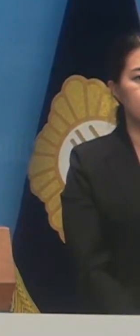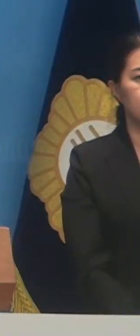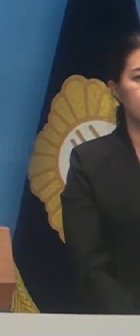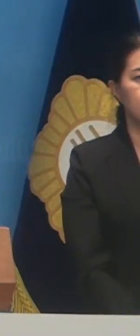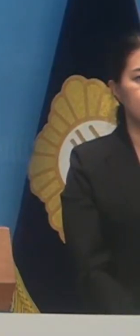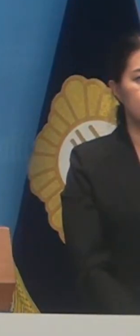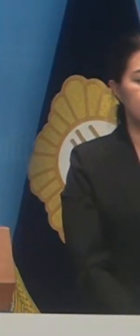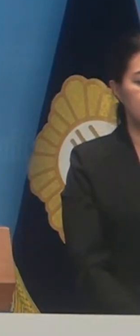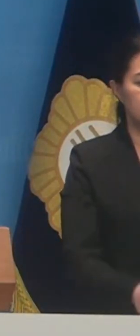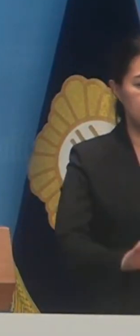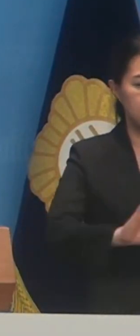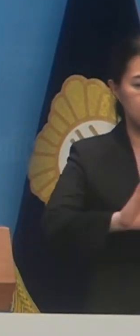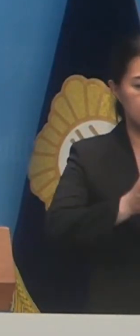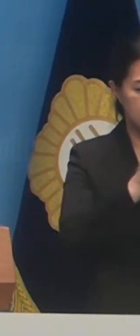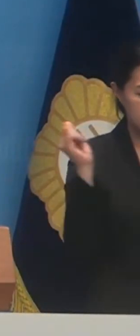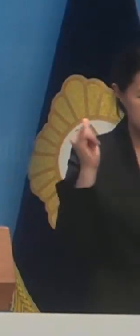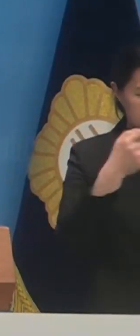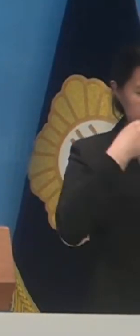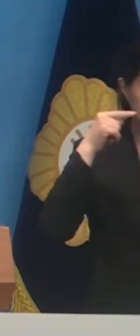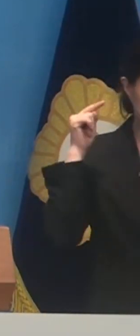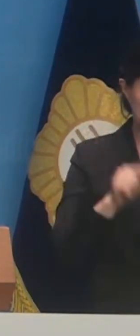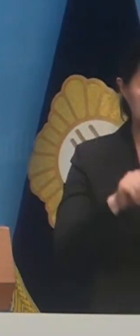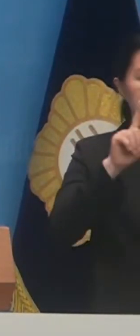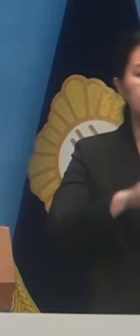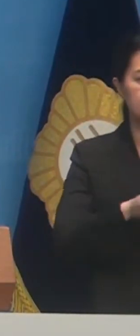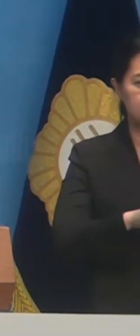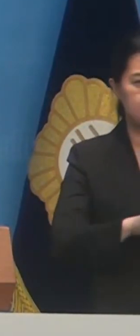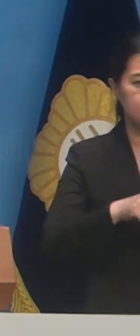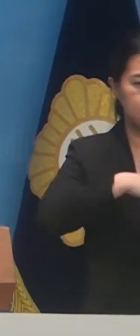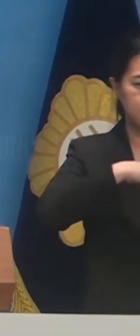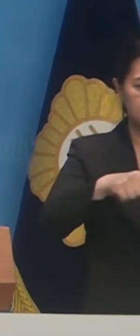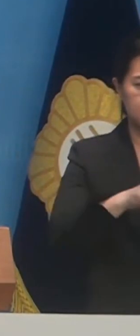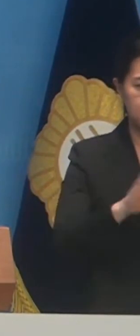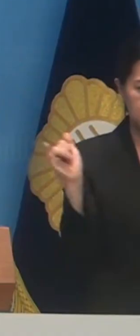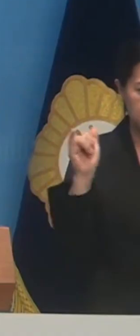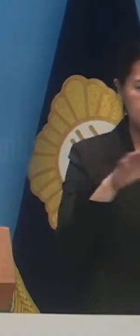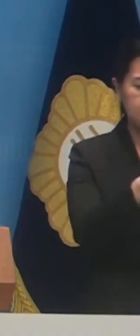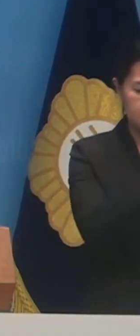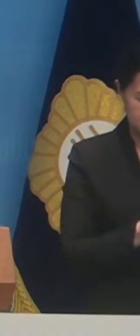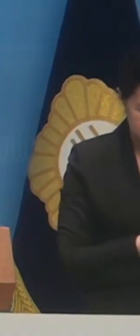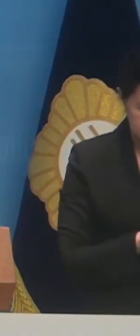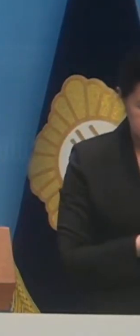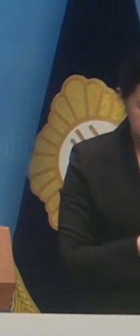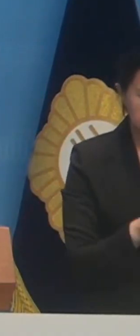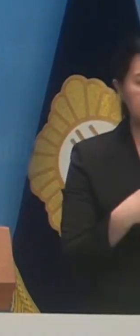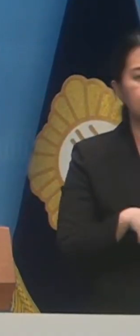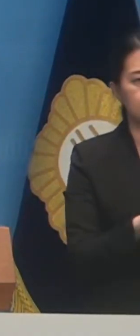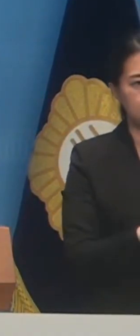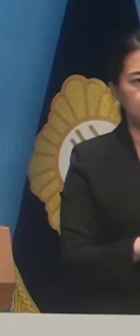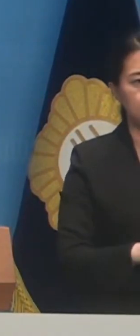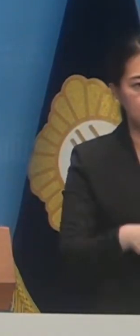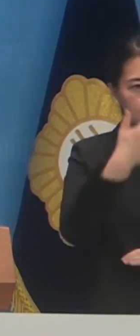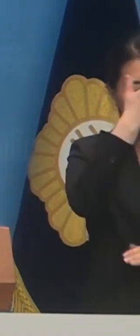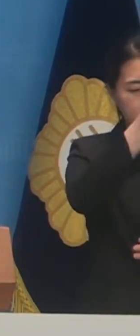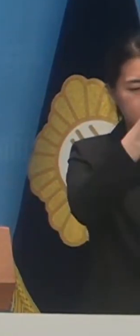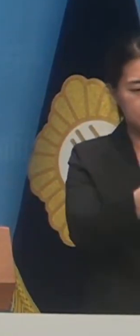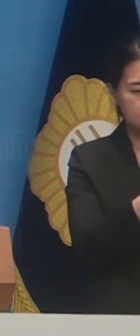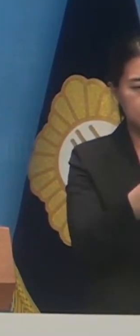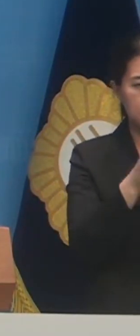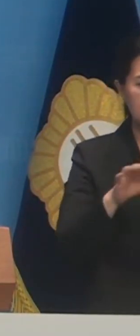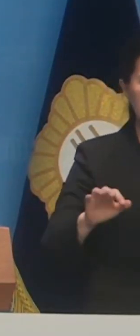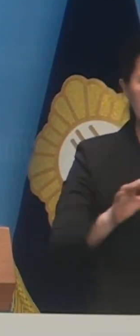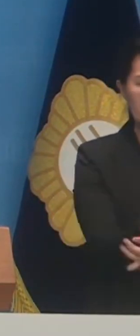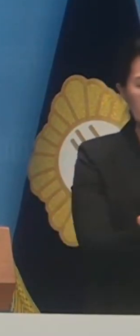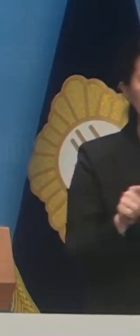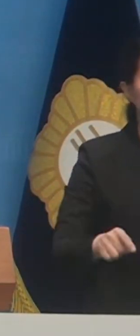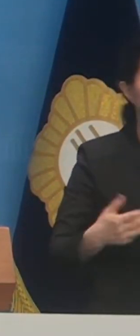그리하여 주권자의 지엄한 명령을 정치가 받들 수 있게 해 주십시오. 헌법 유린 세력